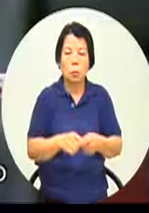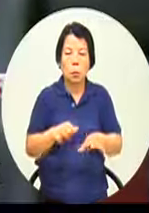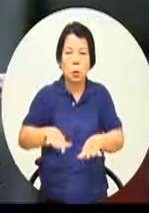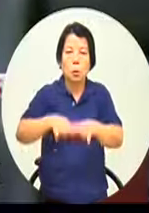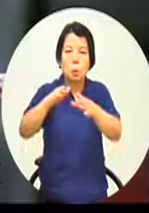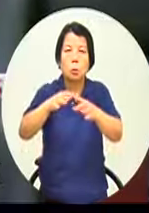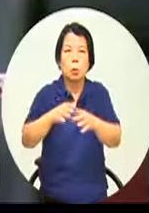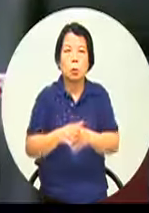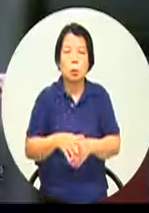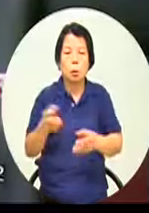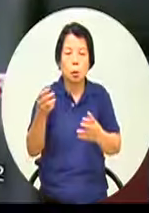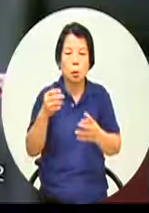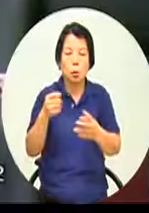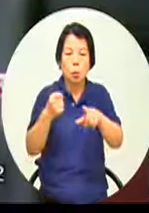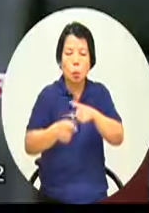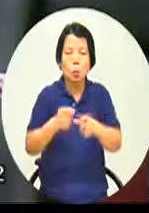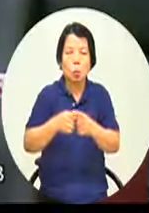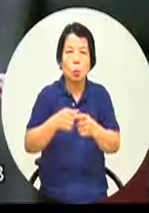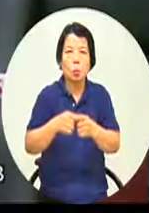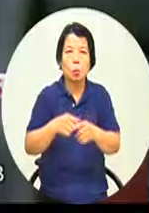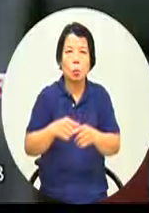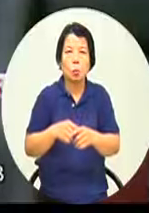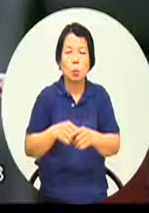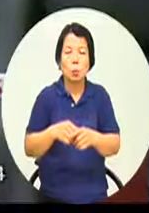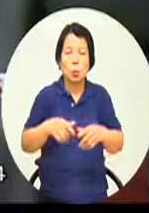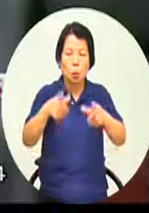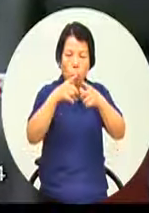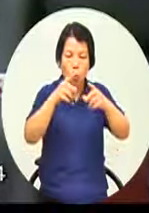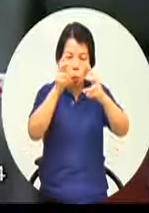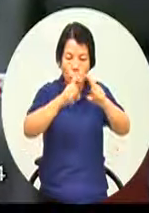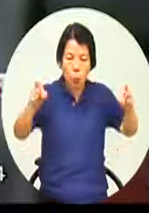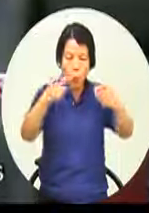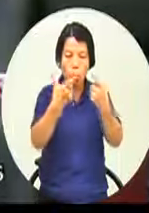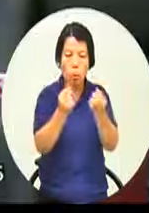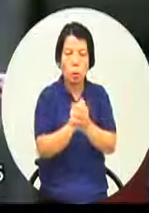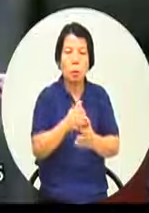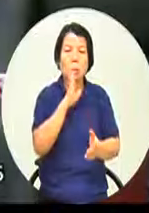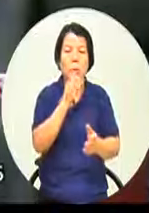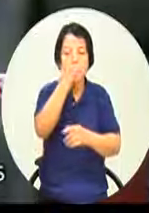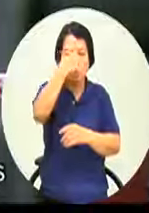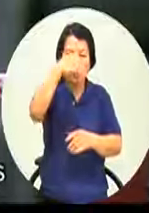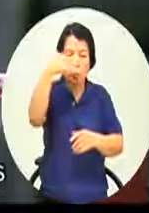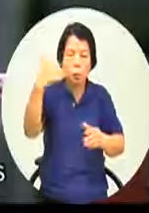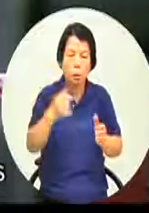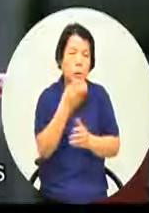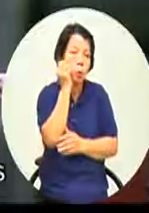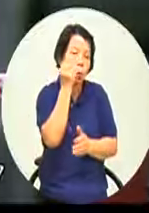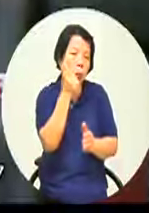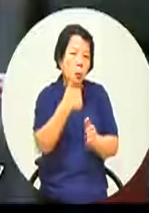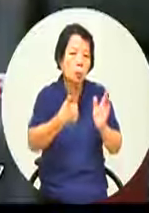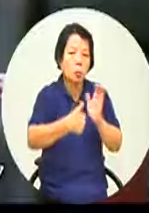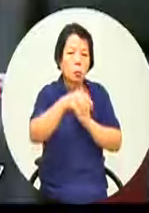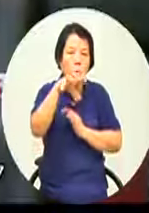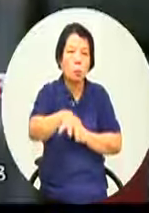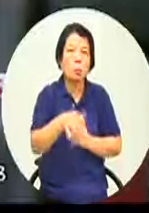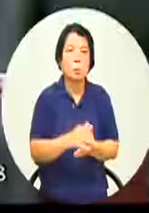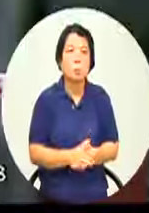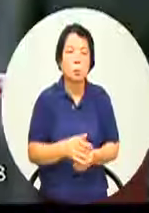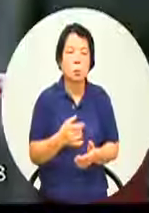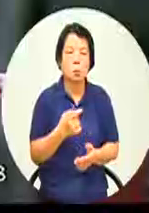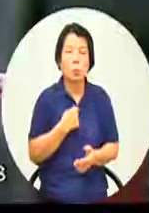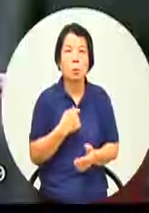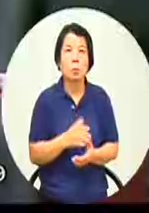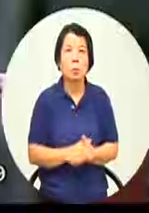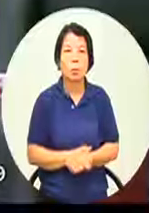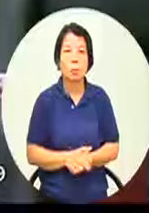不是古迹，可是都是一些我们凤山非常有名的景点哦，观光景点。那